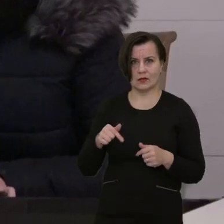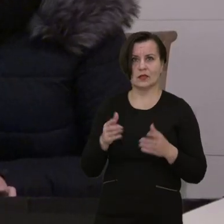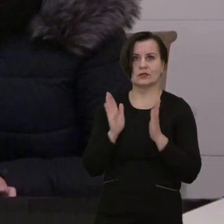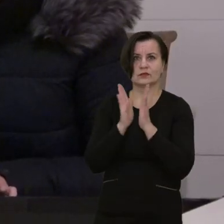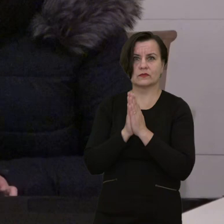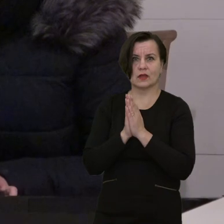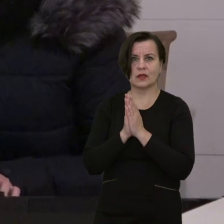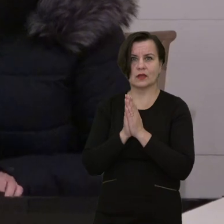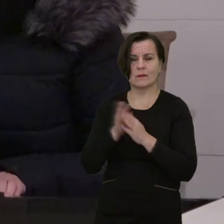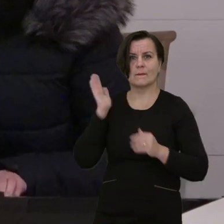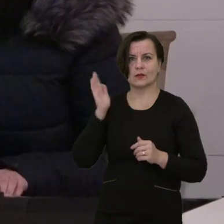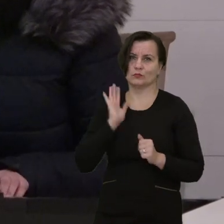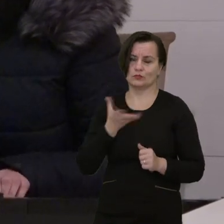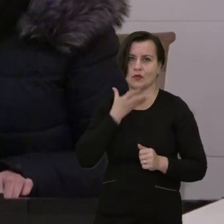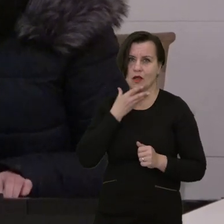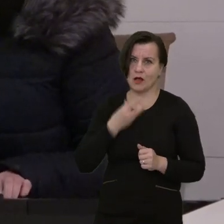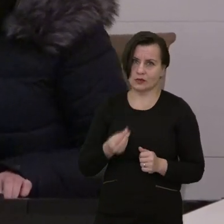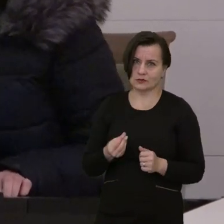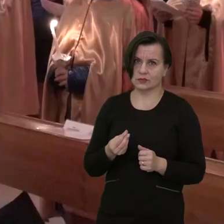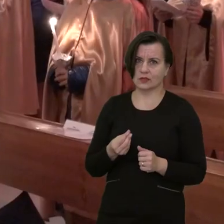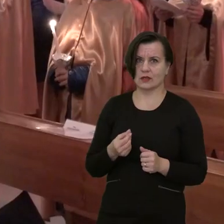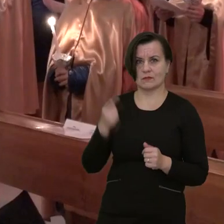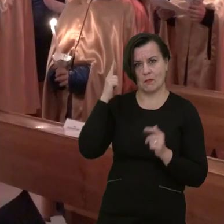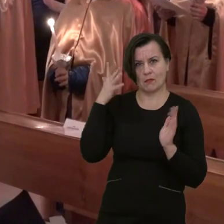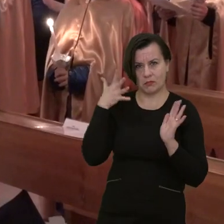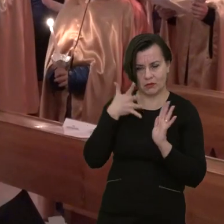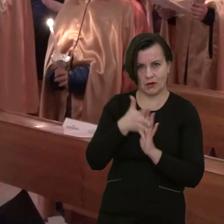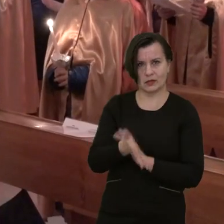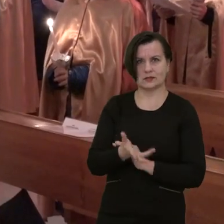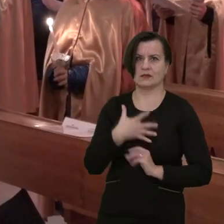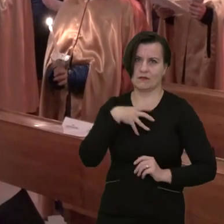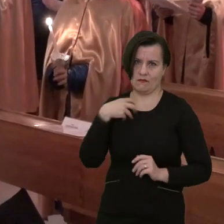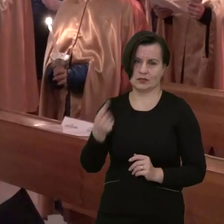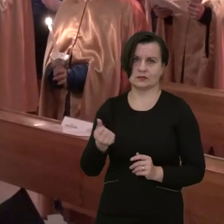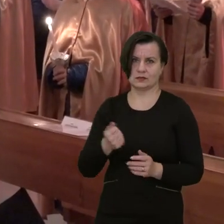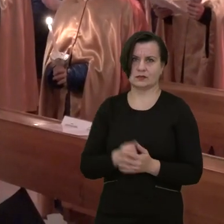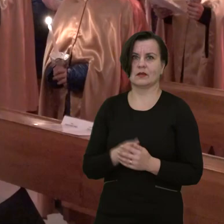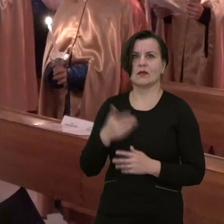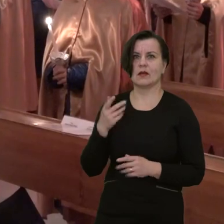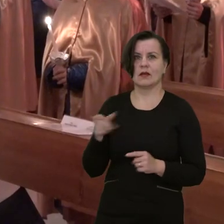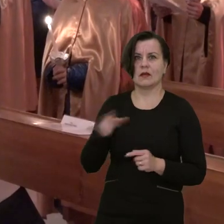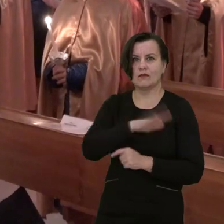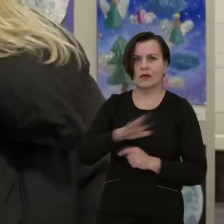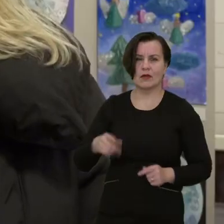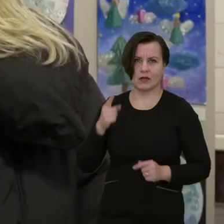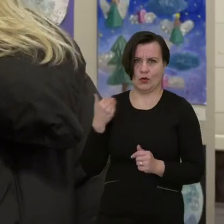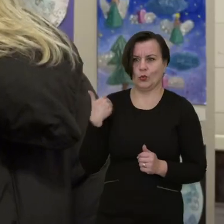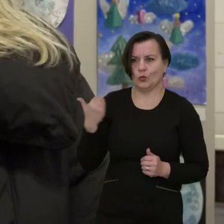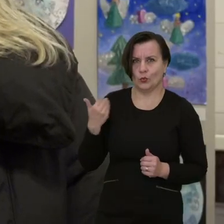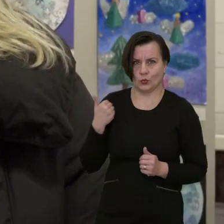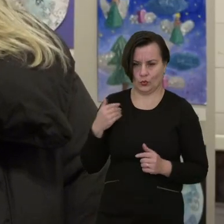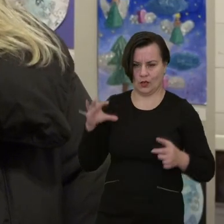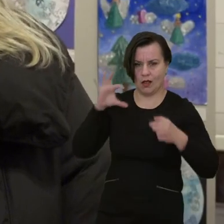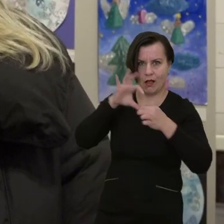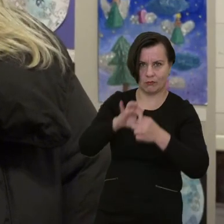kartą šventos mišios bus dar gražesnės, dar prasmingesnės, dar dvasingesnės. Labai